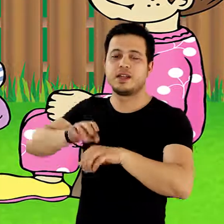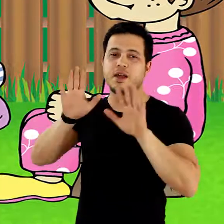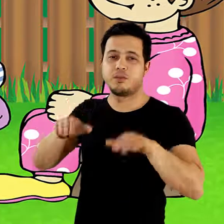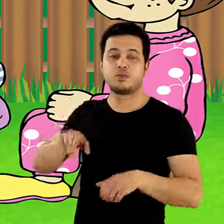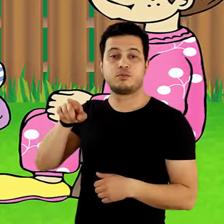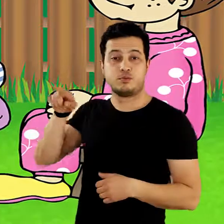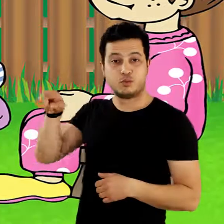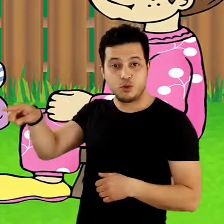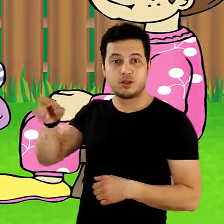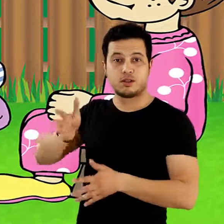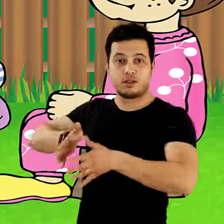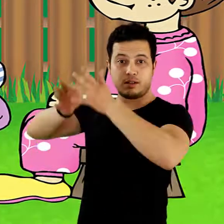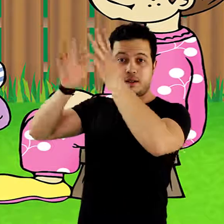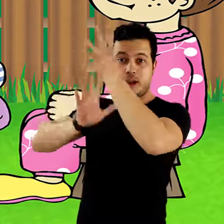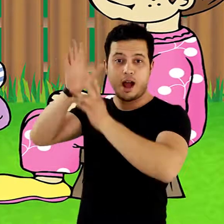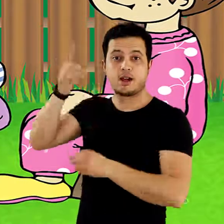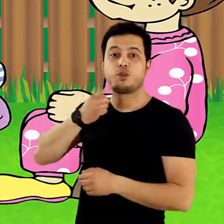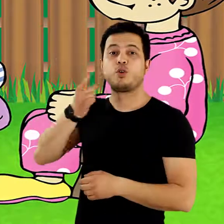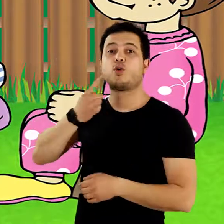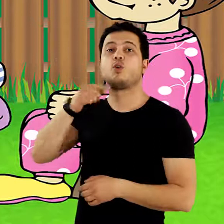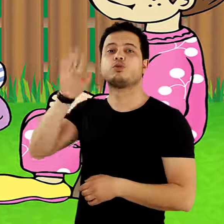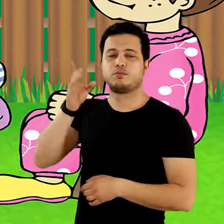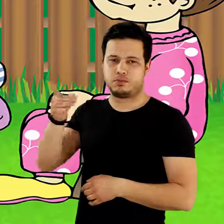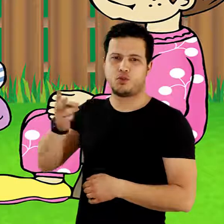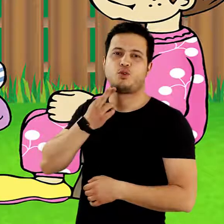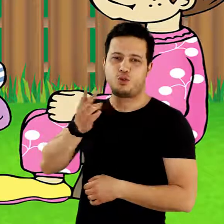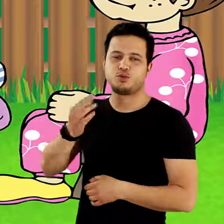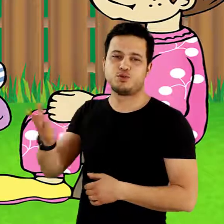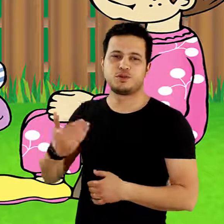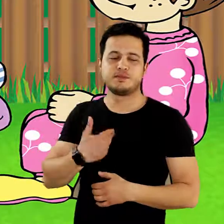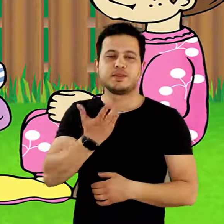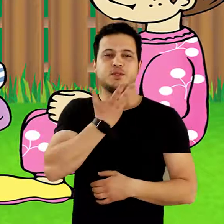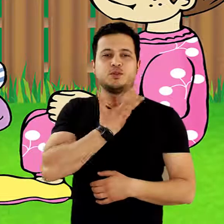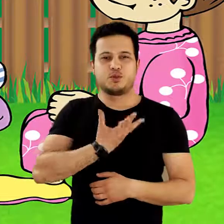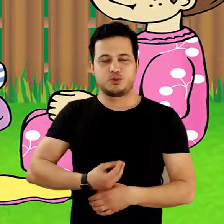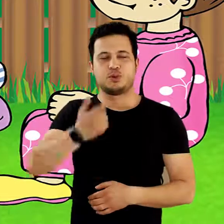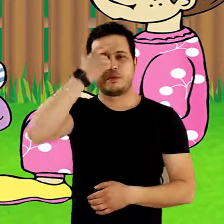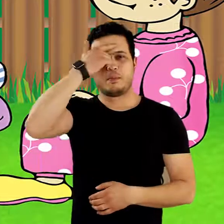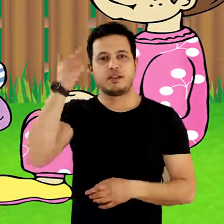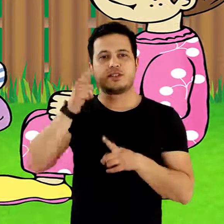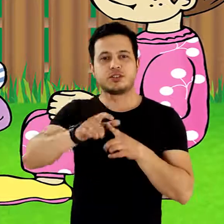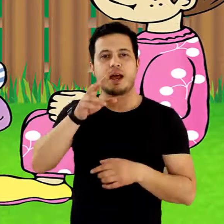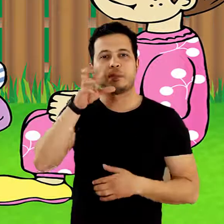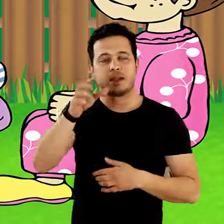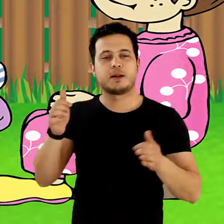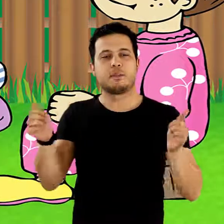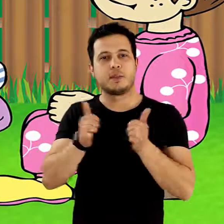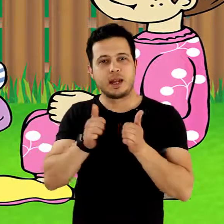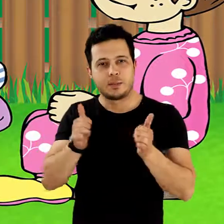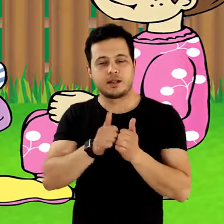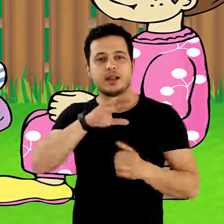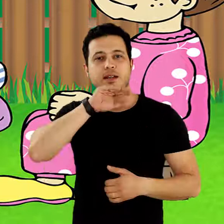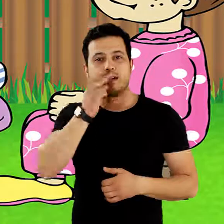diye? Çok üzüldüğü yüzündeki ifadeden belliydi. Çınar'la Pınar dedelerinin bu